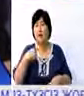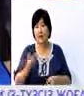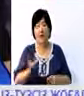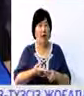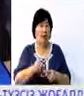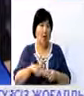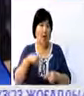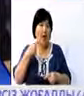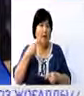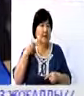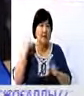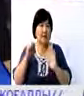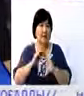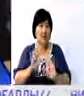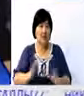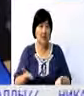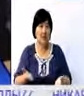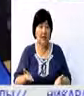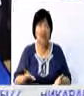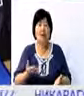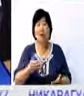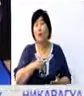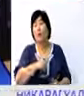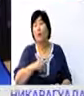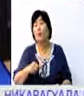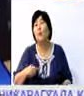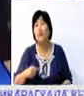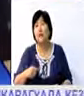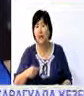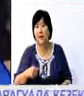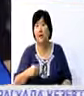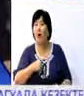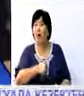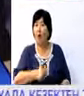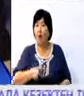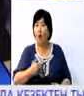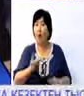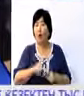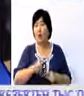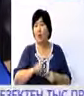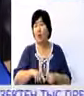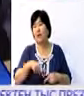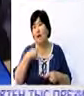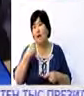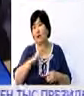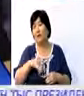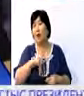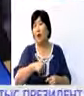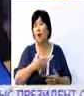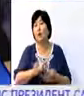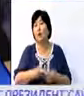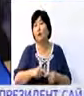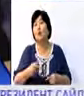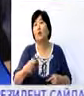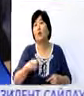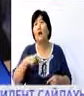оны айтқанын сенбесең, жаңағы өздері ашуланып тұрған, уже қайғырып тұрған адамдардың айтқанын сенбесең, ол ашуланып сол біздерге